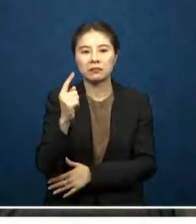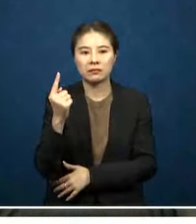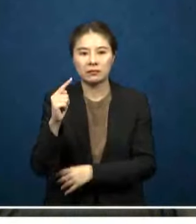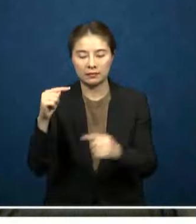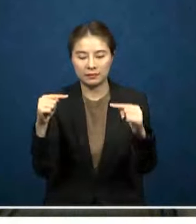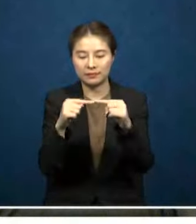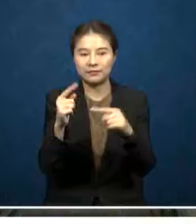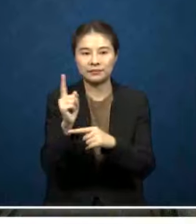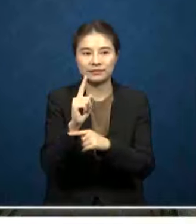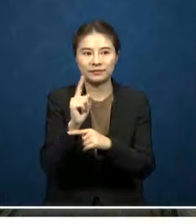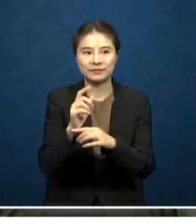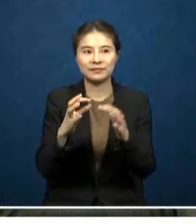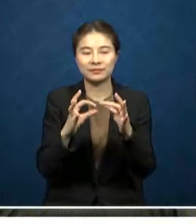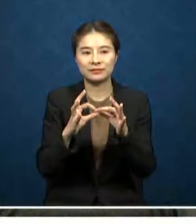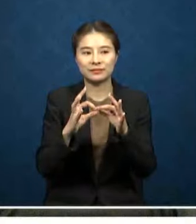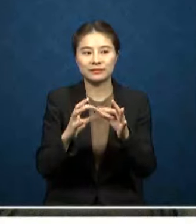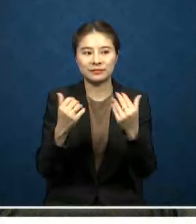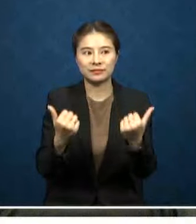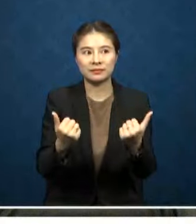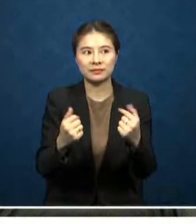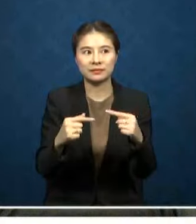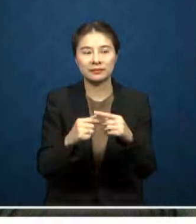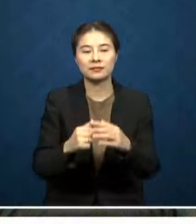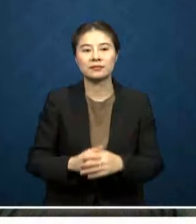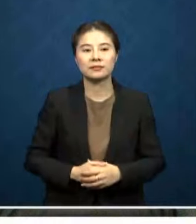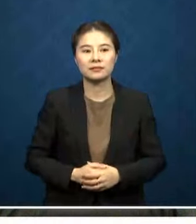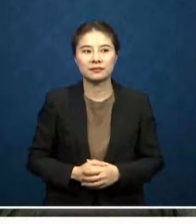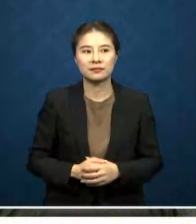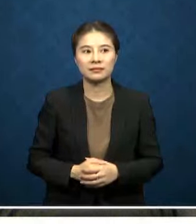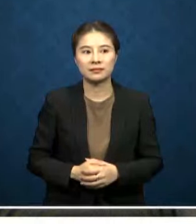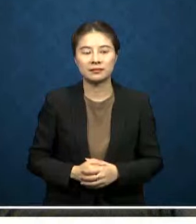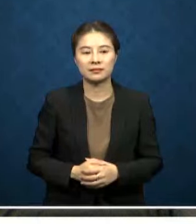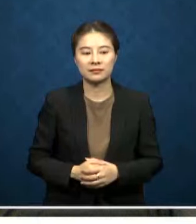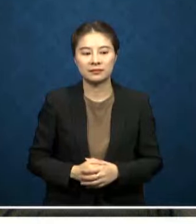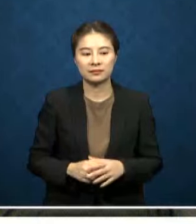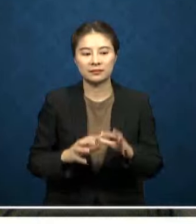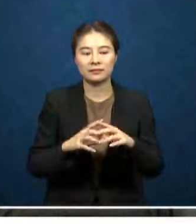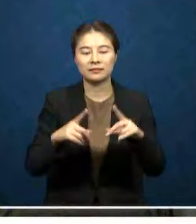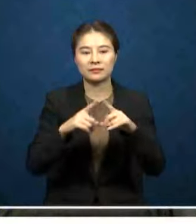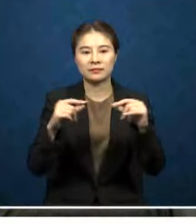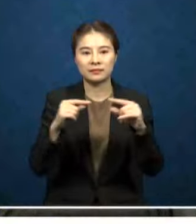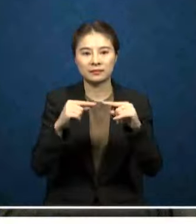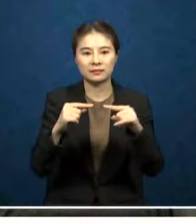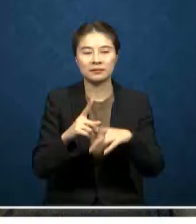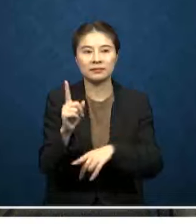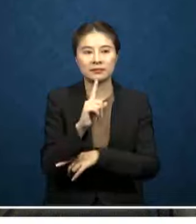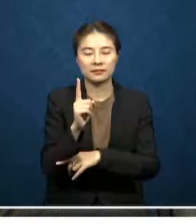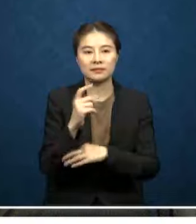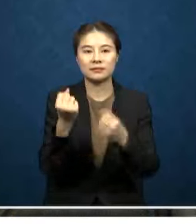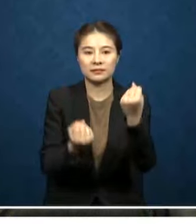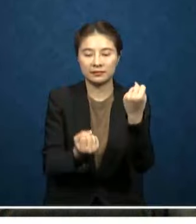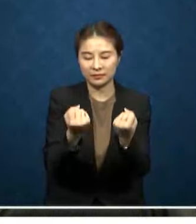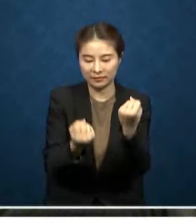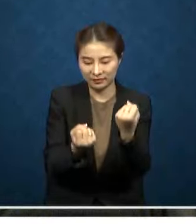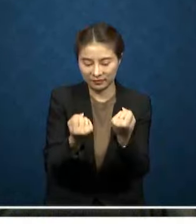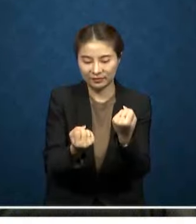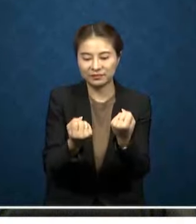คล้องกับสถานการณ์ที่เป็นอยู่ในปัจจุบันนี้เป็นอย่างมากเรื่องของรถบรรทุกช่างนลดบรรทุก